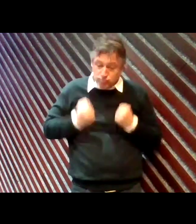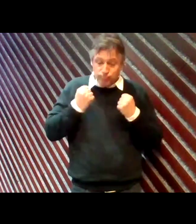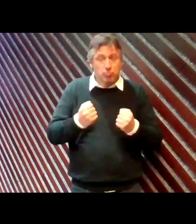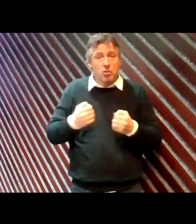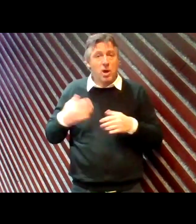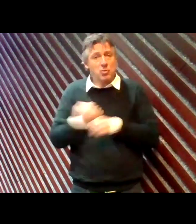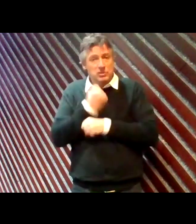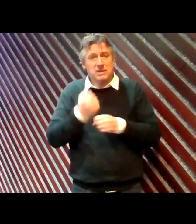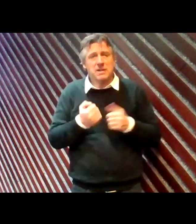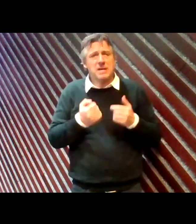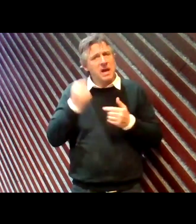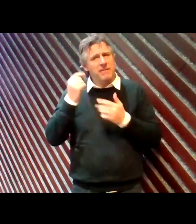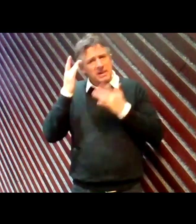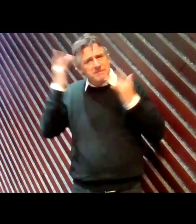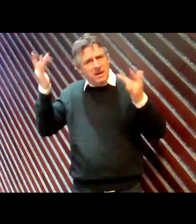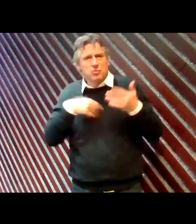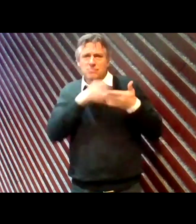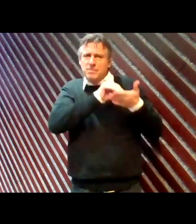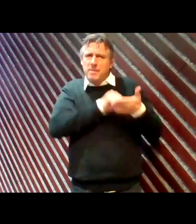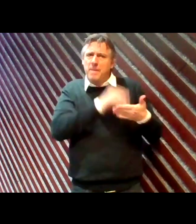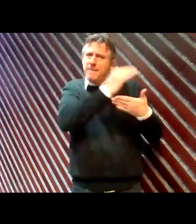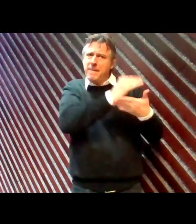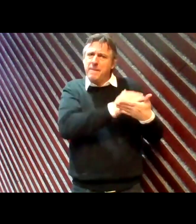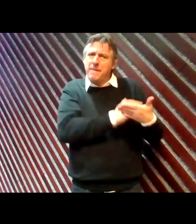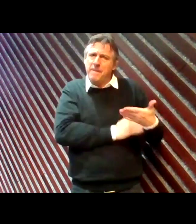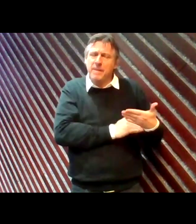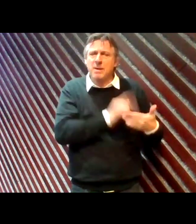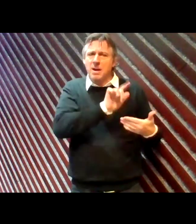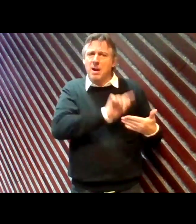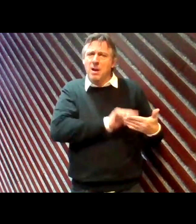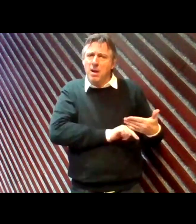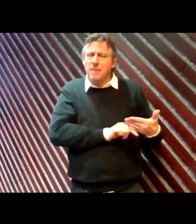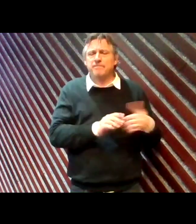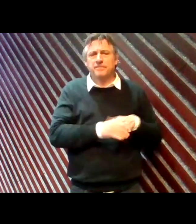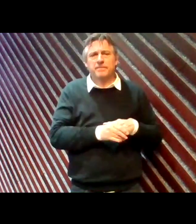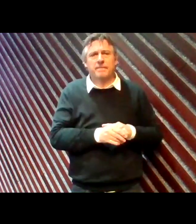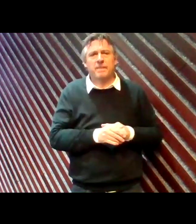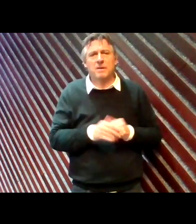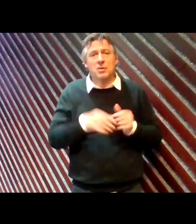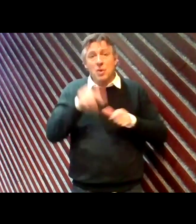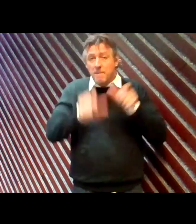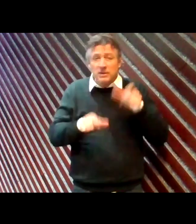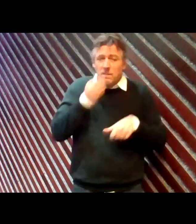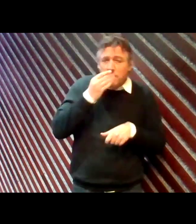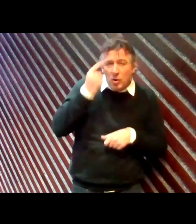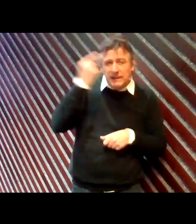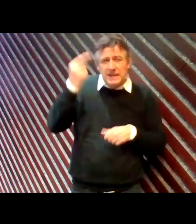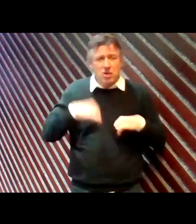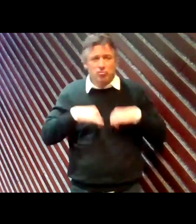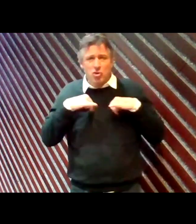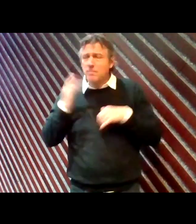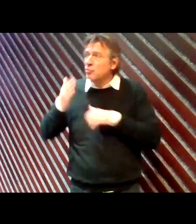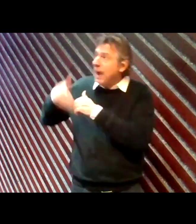extrêmement intéressant donc vraiment j'invite toujours tous les jeunes qui sont en situation de captur des bonnes idées qui ont besoin d'être